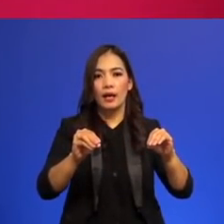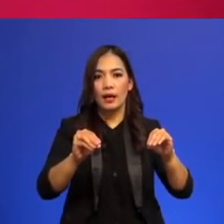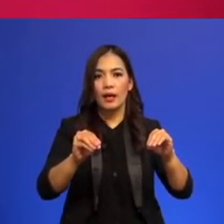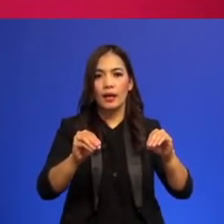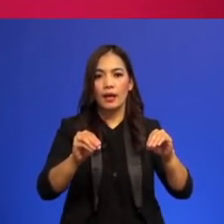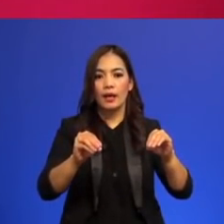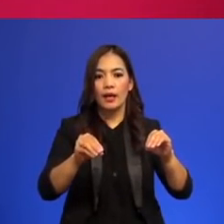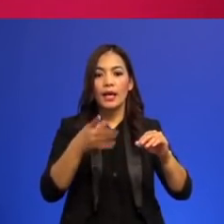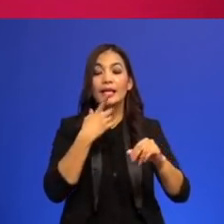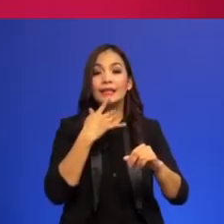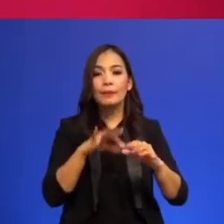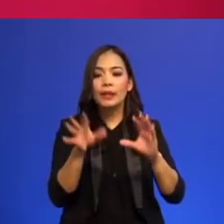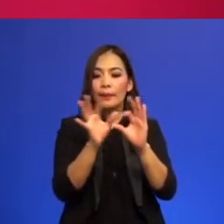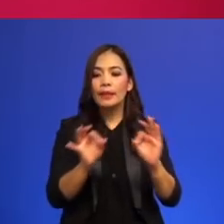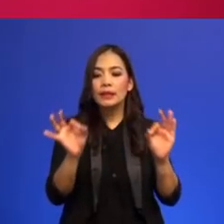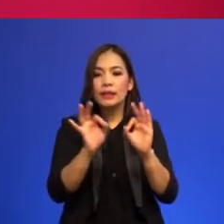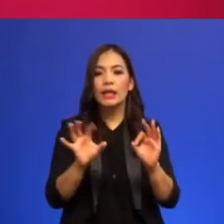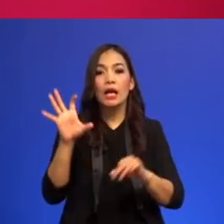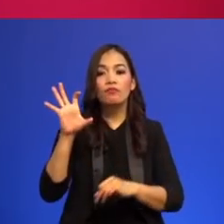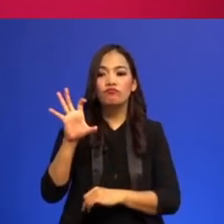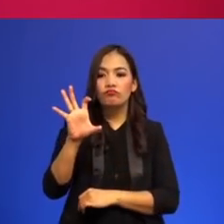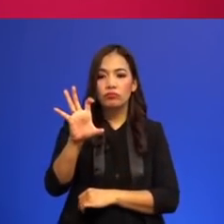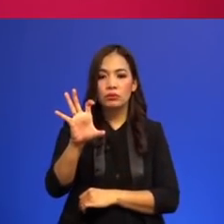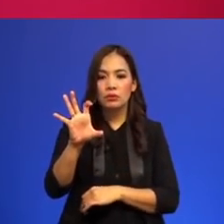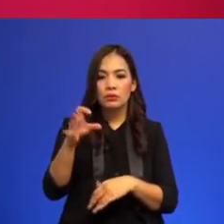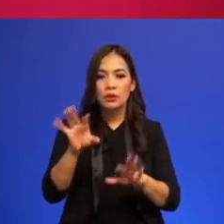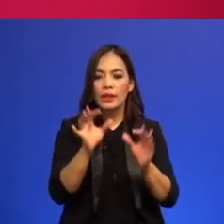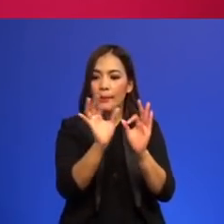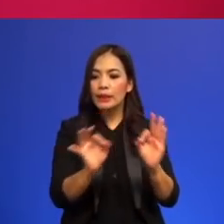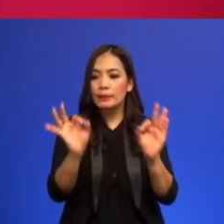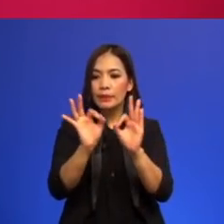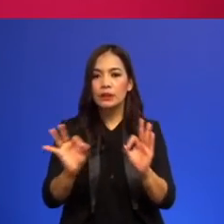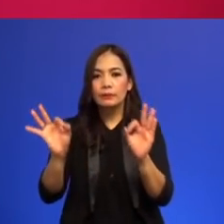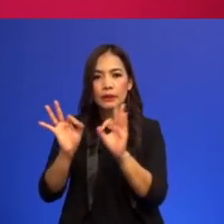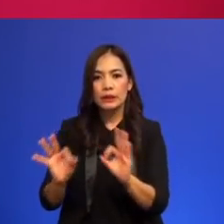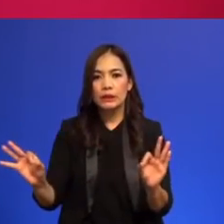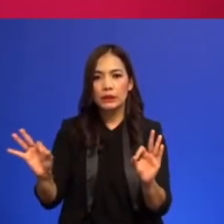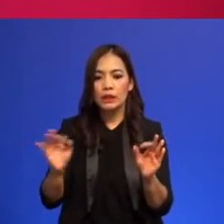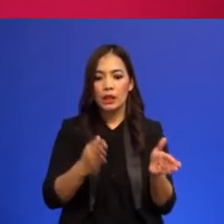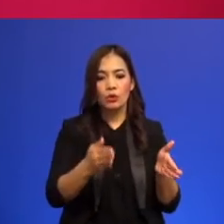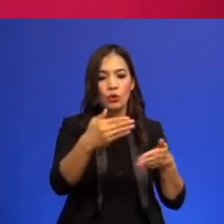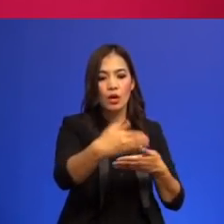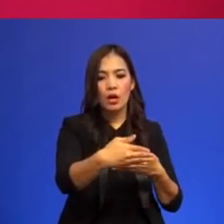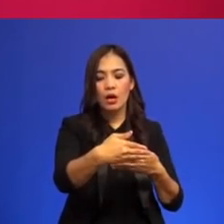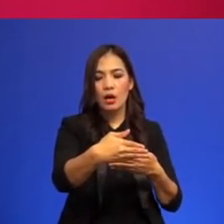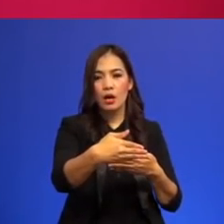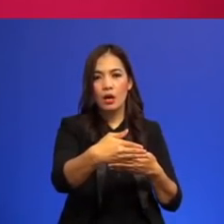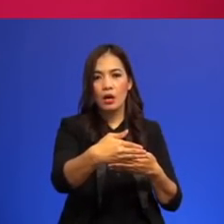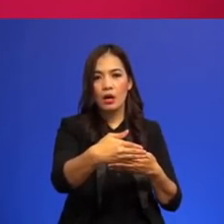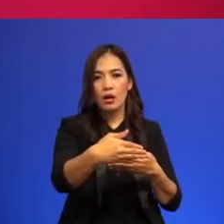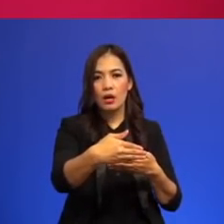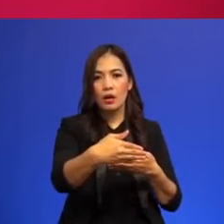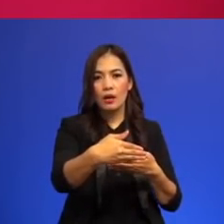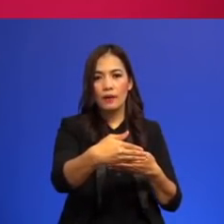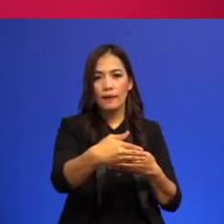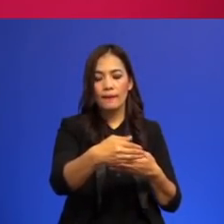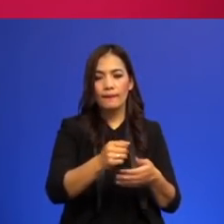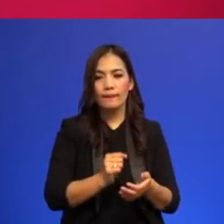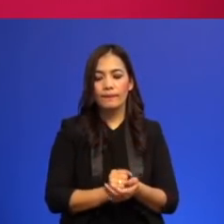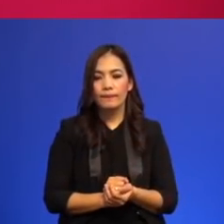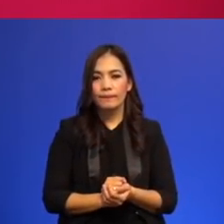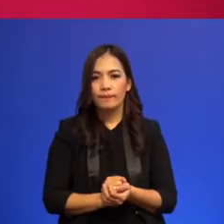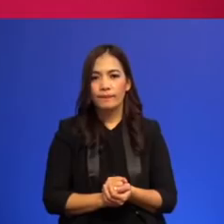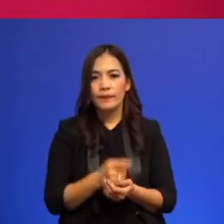Dia bersihin toilet, restroom. Ya. Bersihin restroom, dia bersihin,